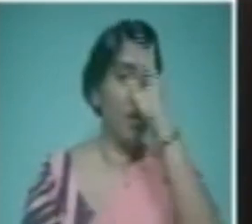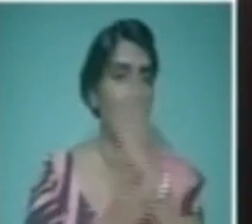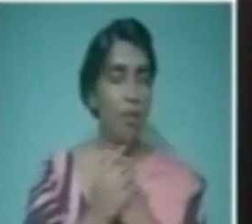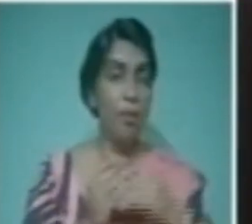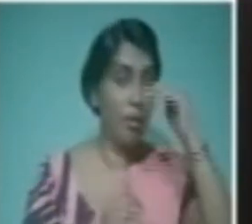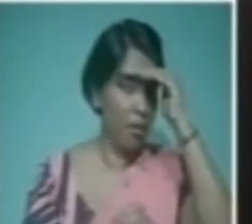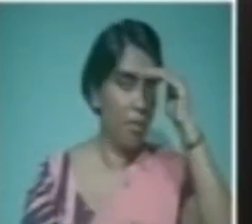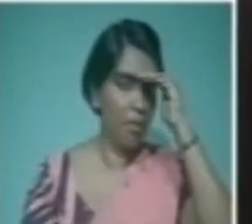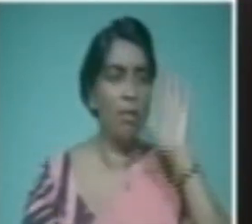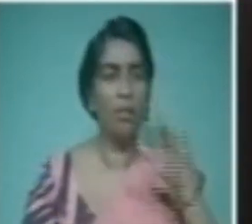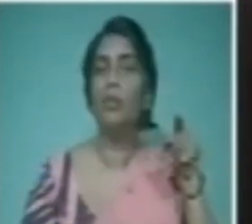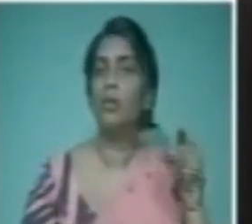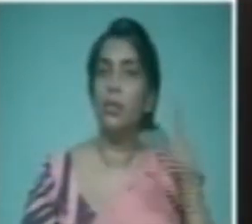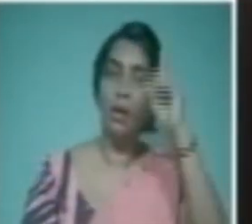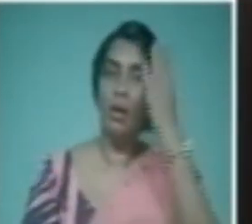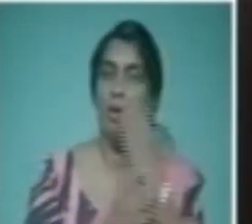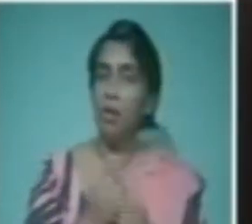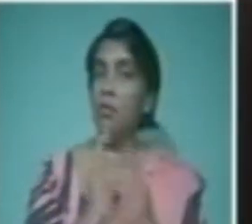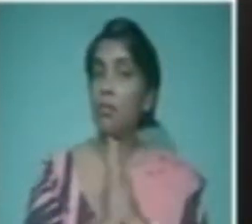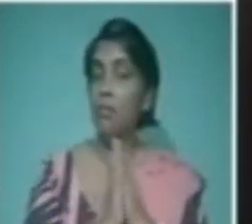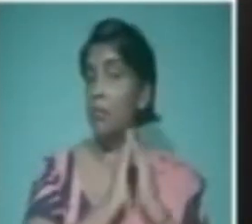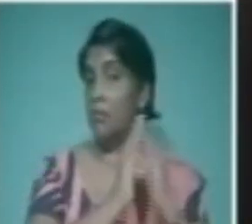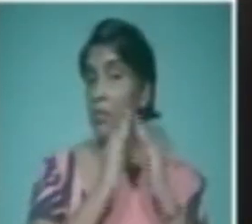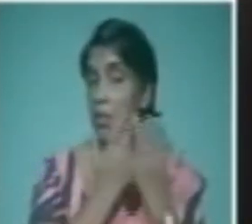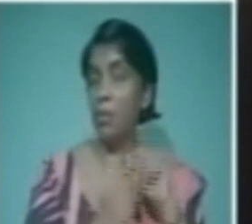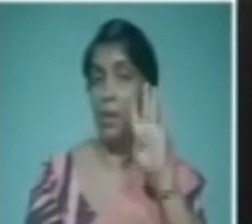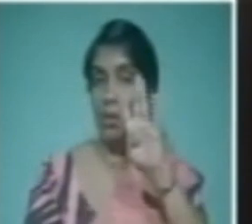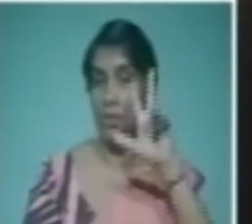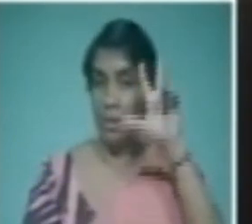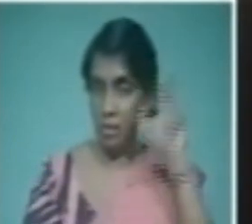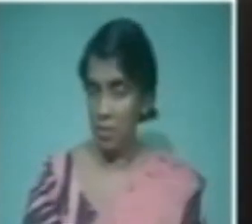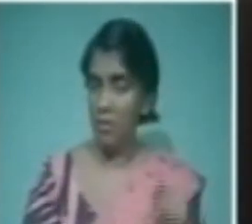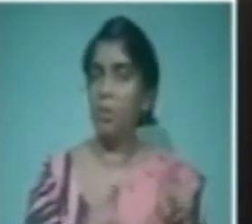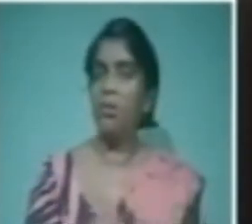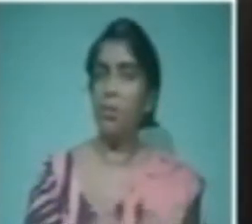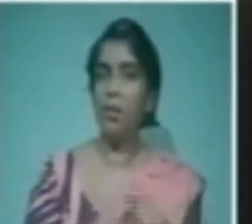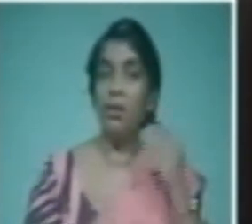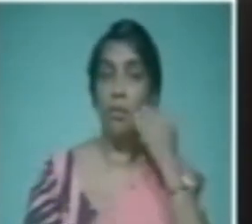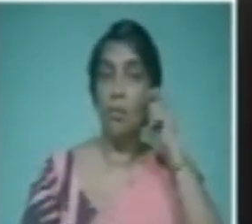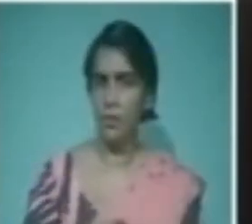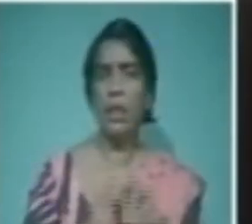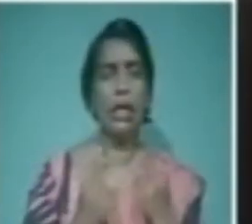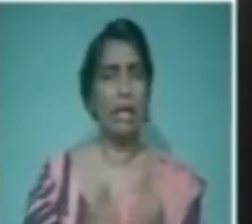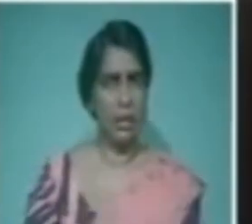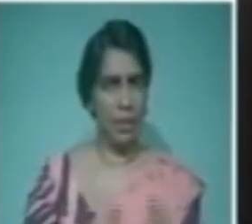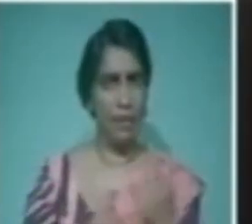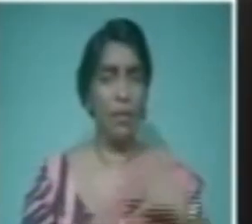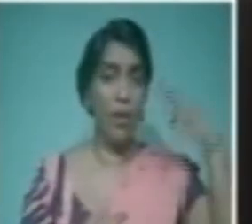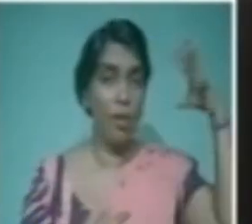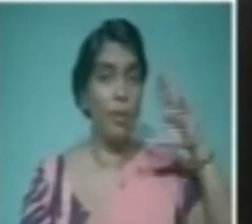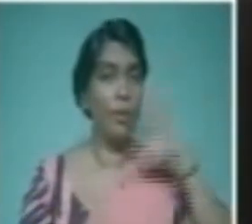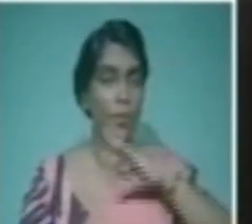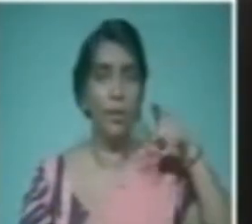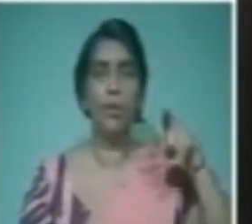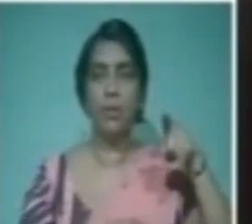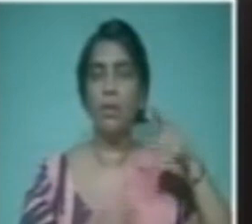නායකින් වෙනුවෙනුත් ඒ වගේම ආගමික සිද්ධාස්ථාන 48000 වෙනුවෙනුත් ඒ වගේම මේ රටේ සාමාන්‍ය ජනතාව වෙනුවෙනුත් පුනර්ජනනීය